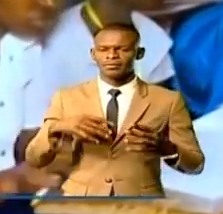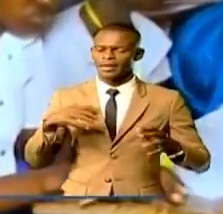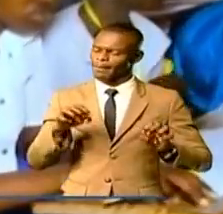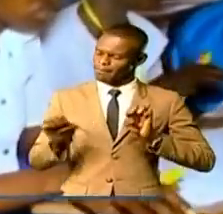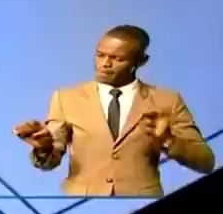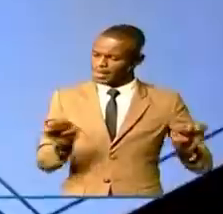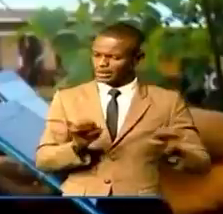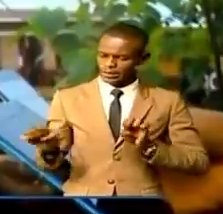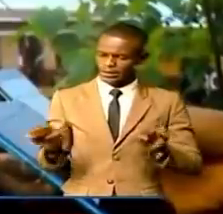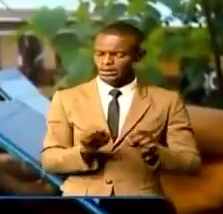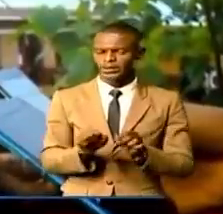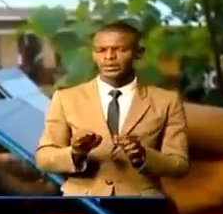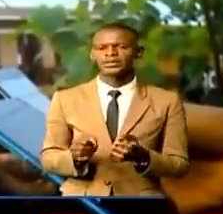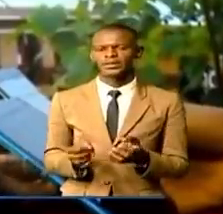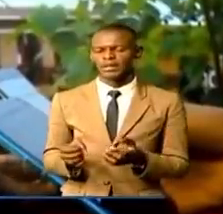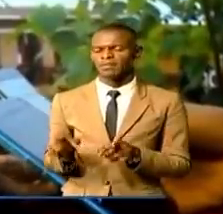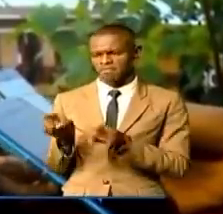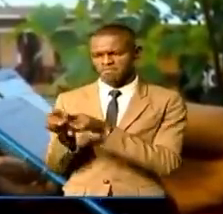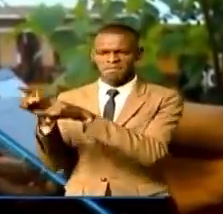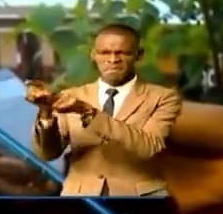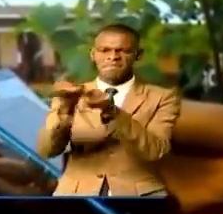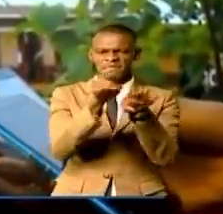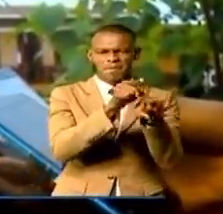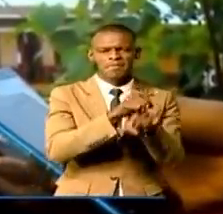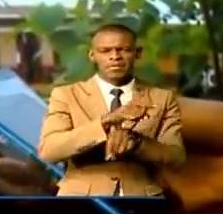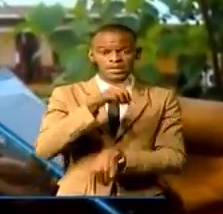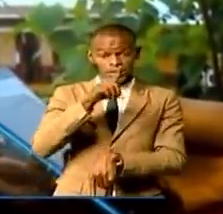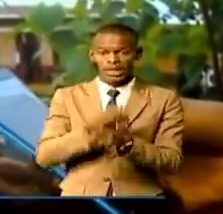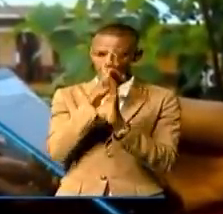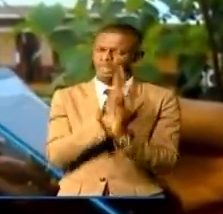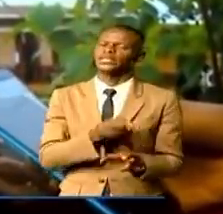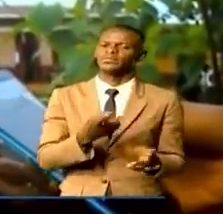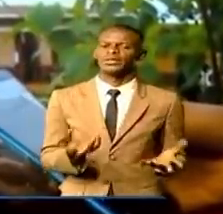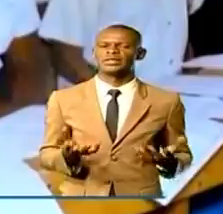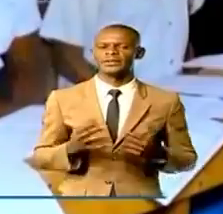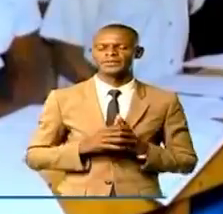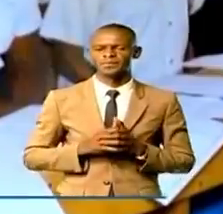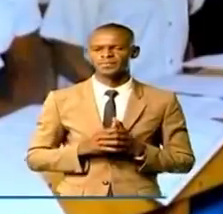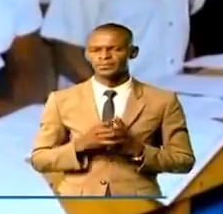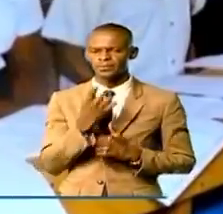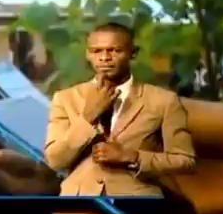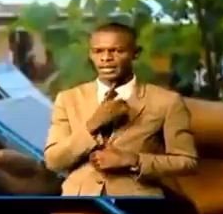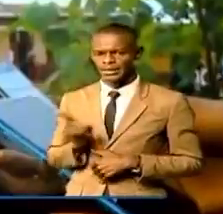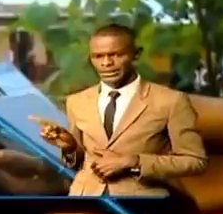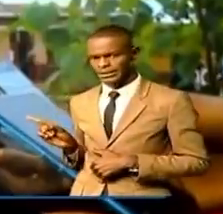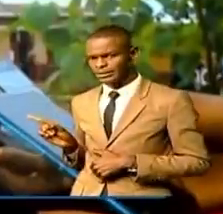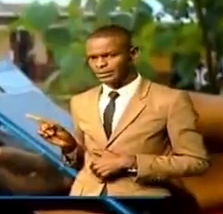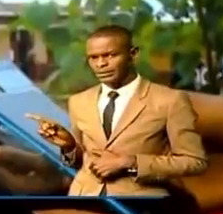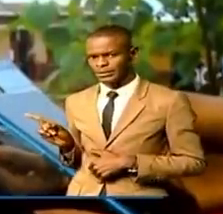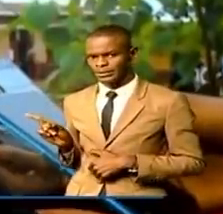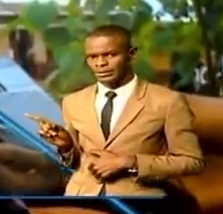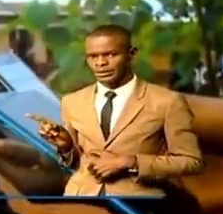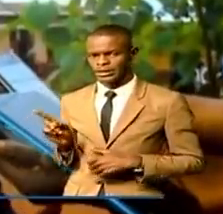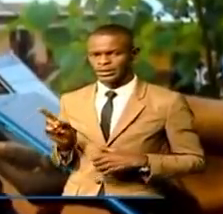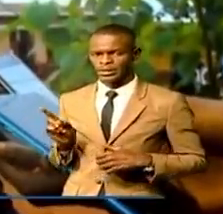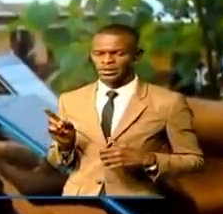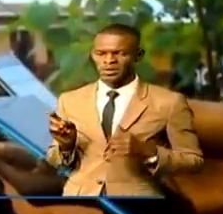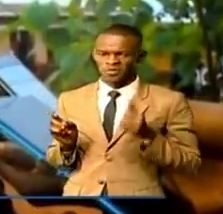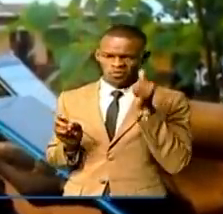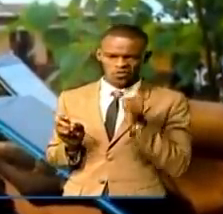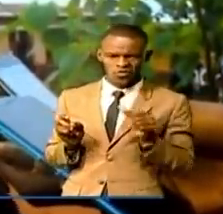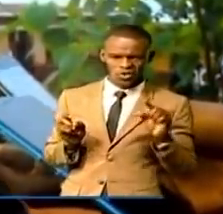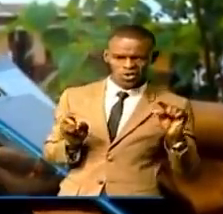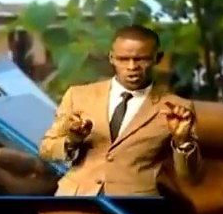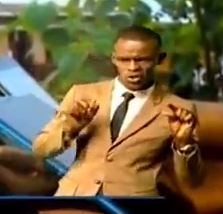calendrier établi. L'équilibre n'est pas vraiment là entre filles et garçons, mais nous espérons qu'avec la campagne